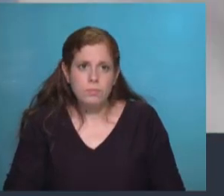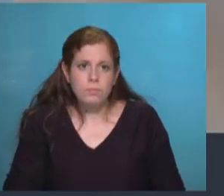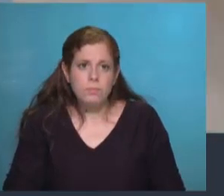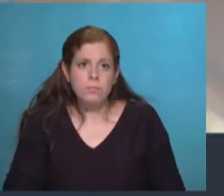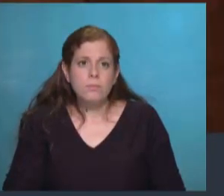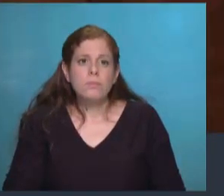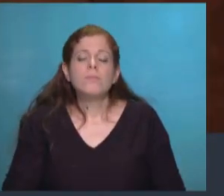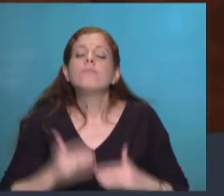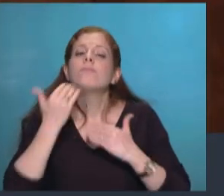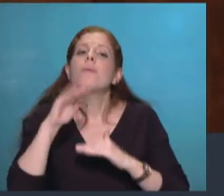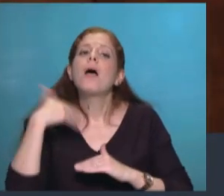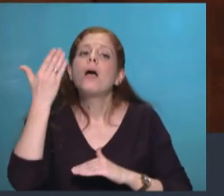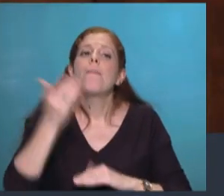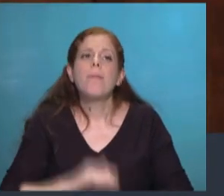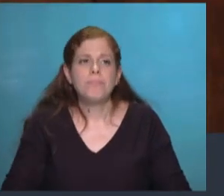בפרק הבא.